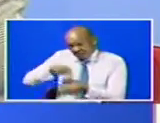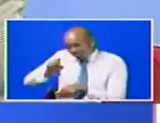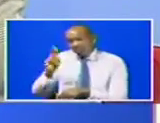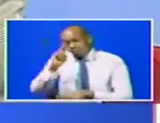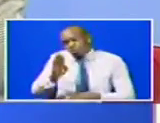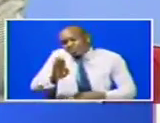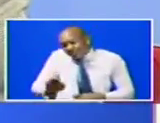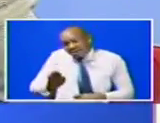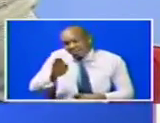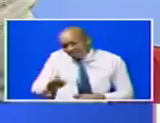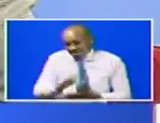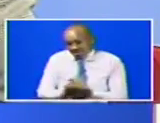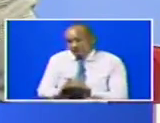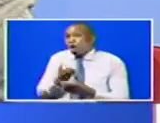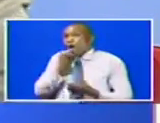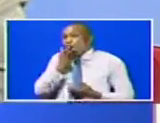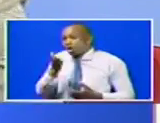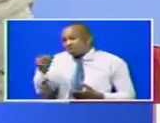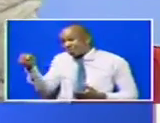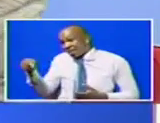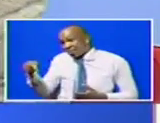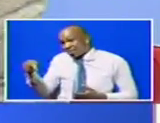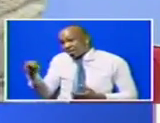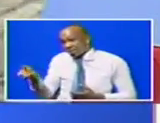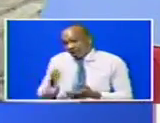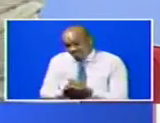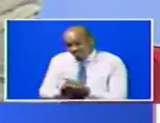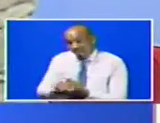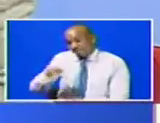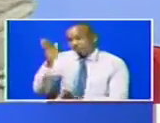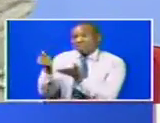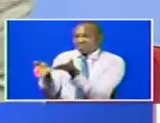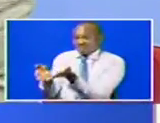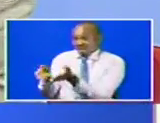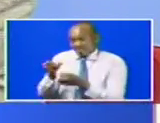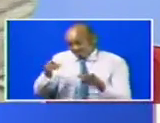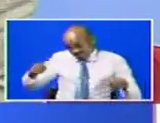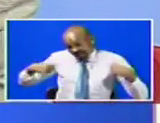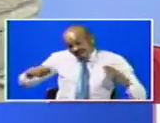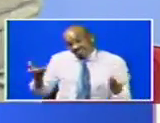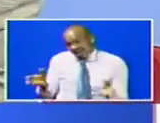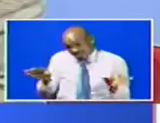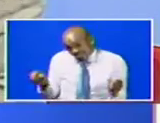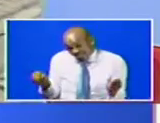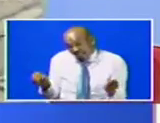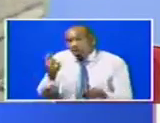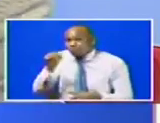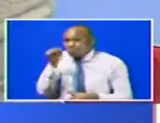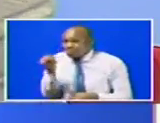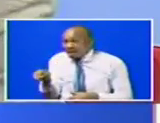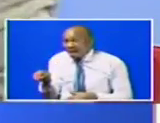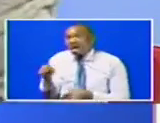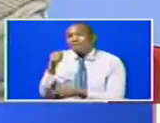breki zake, joto inaendelea kubuild ama inaendelea kukusanyika ndani ya zile brake parts, na hiyo ndio kitu ambayo